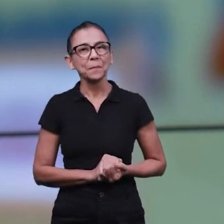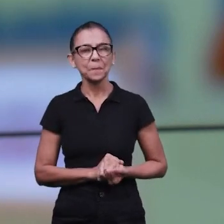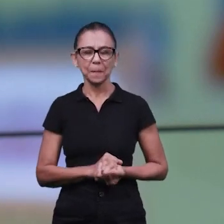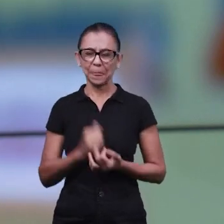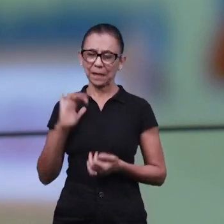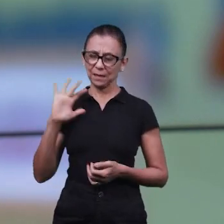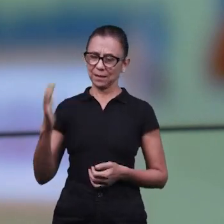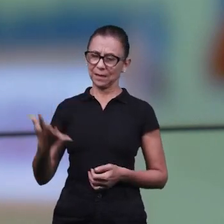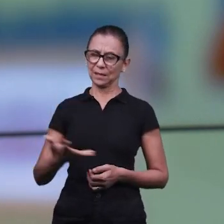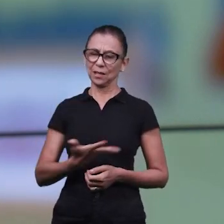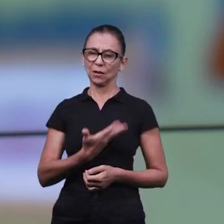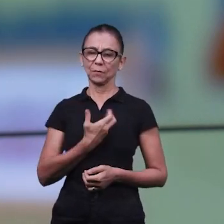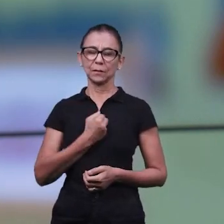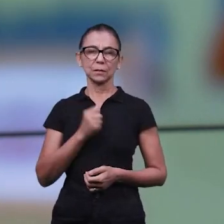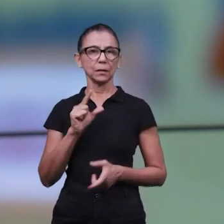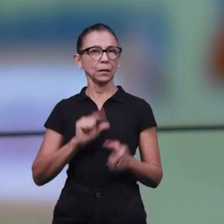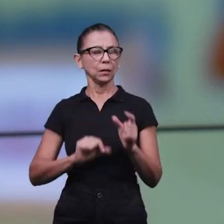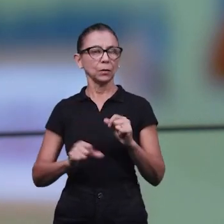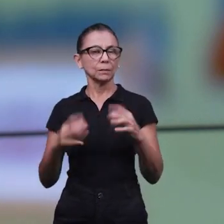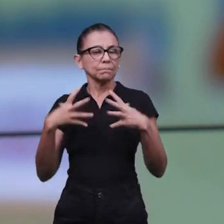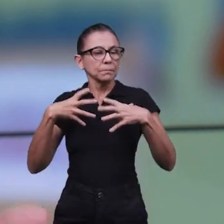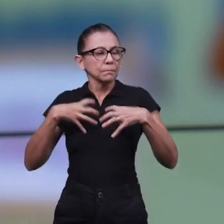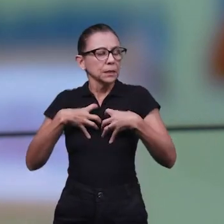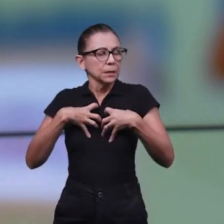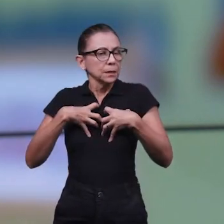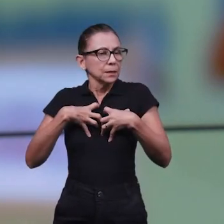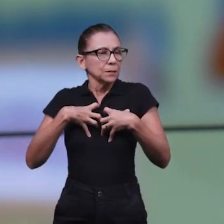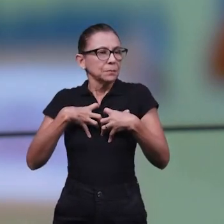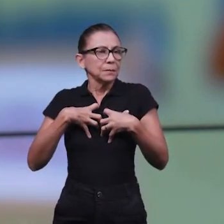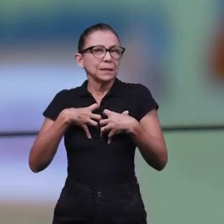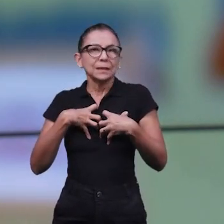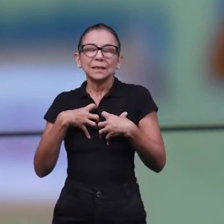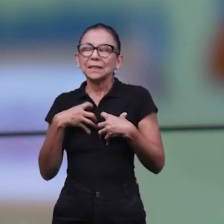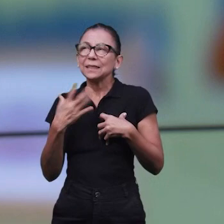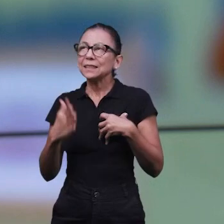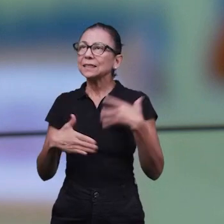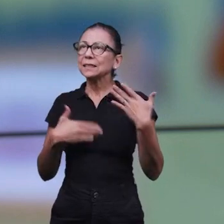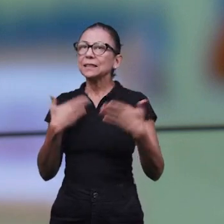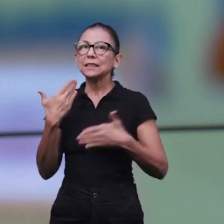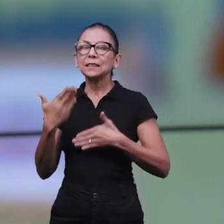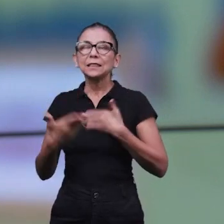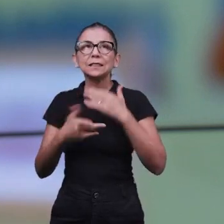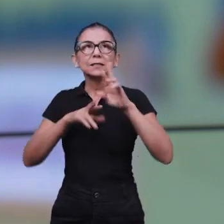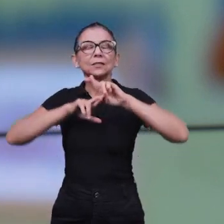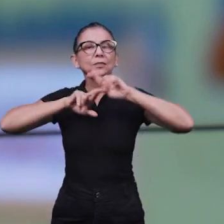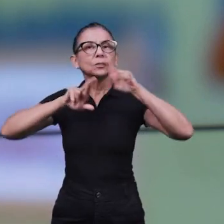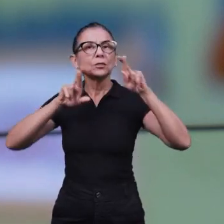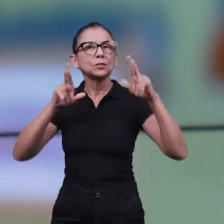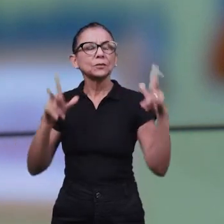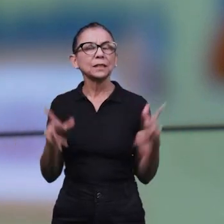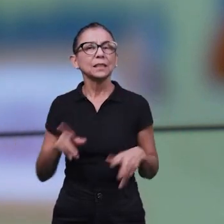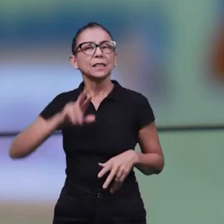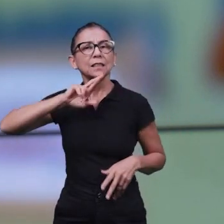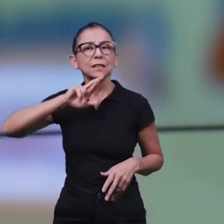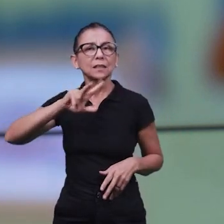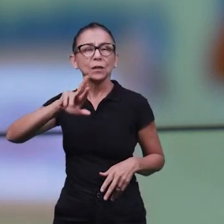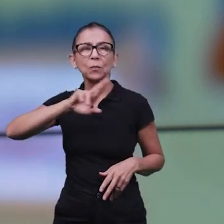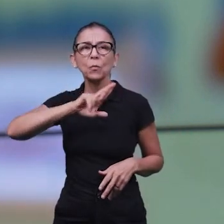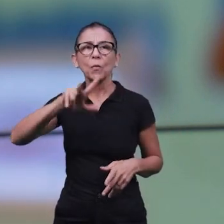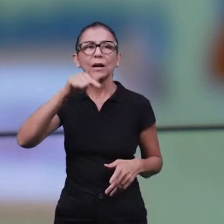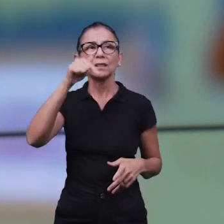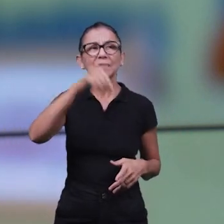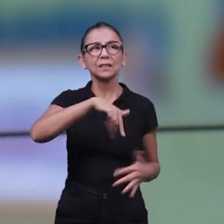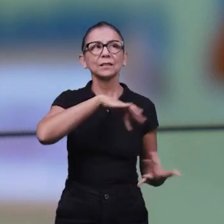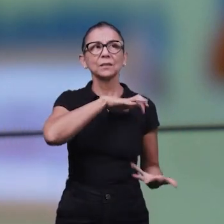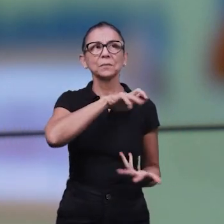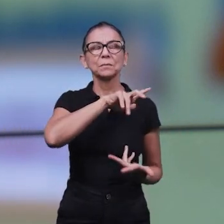joie, qui ne vient pas des choses de cette vie, mais qui vient de l'éternité. Et seulement Jésus peut nous